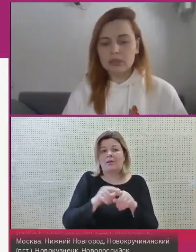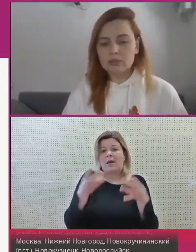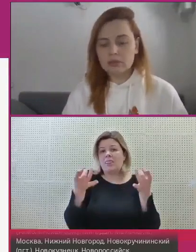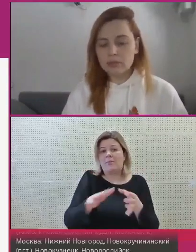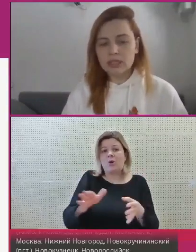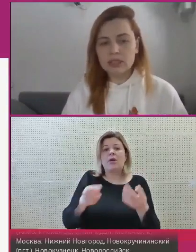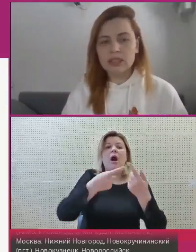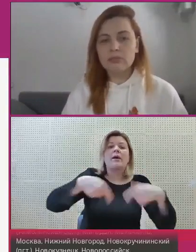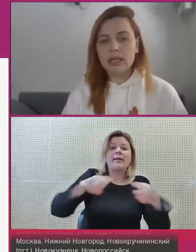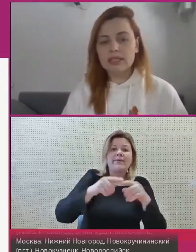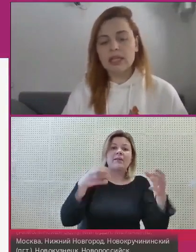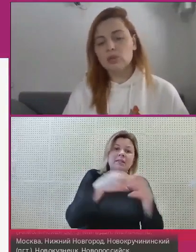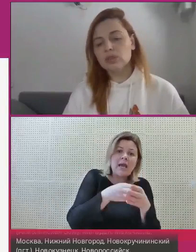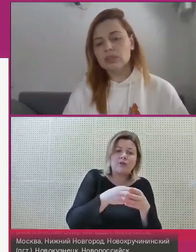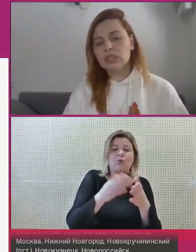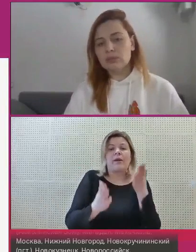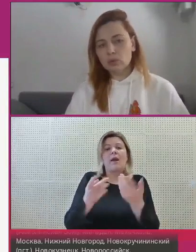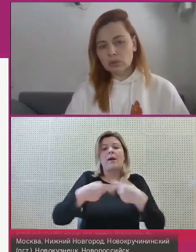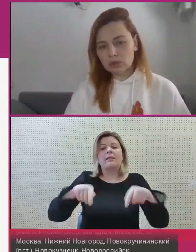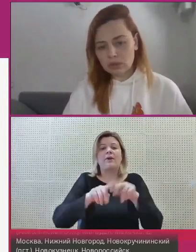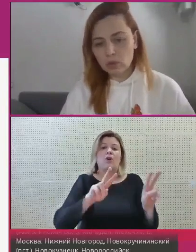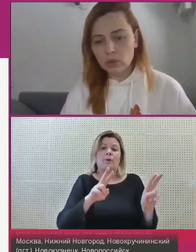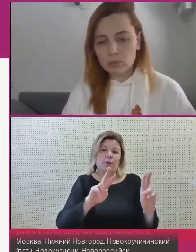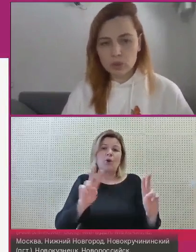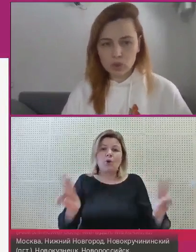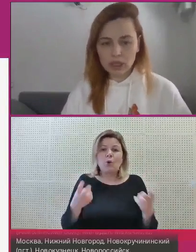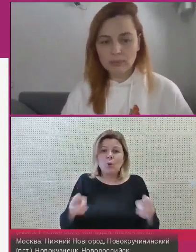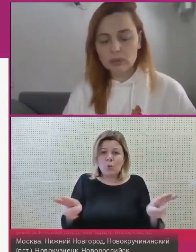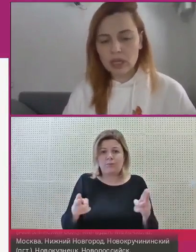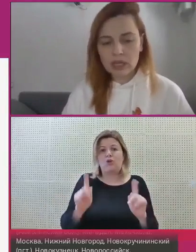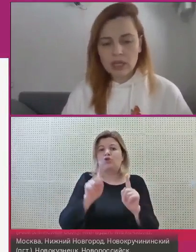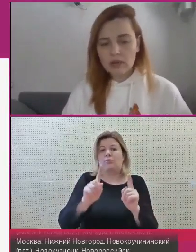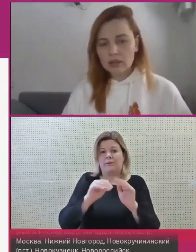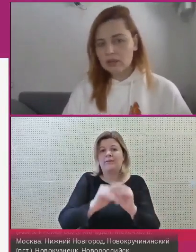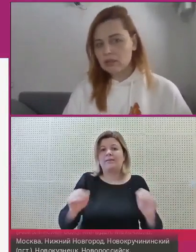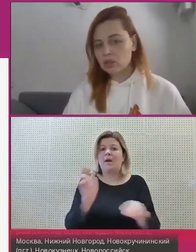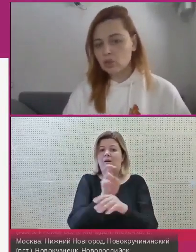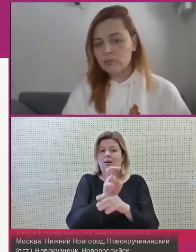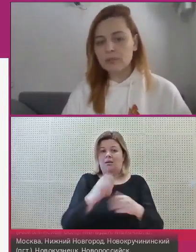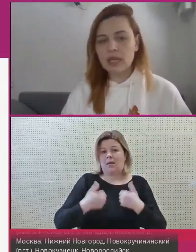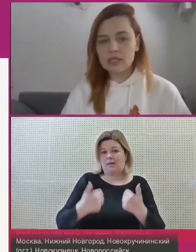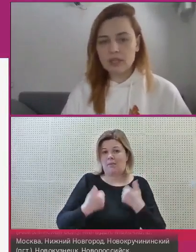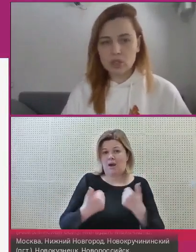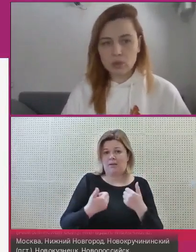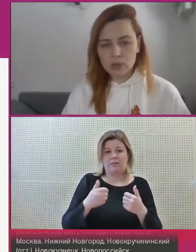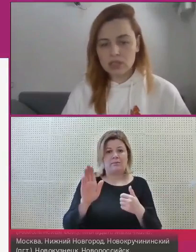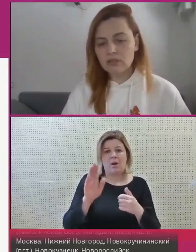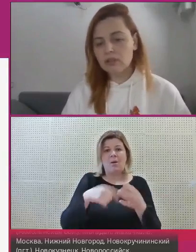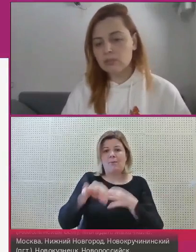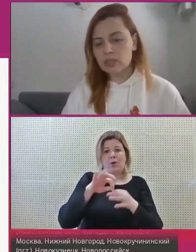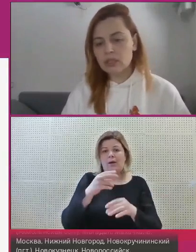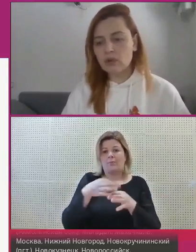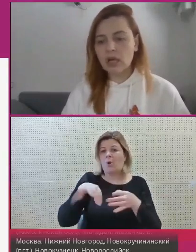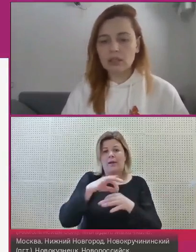чтобы там дети занимались, да, то есть здесь намного глубже нужно копнуть, да, что поменяется в нашем